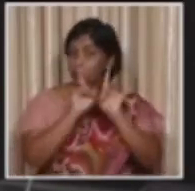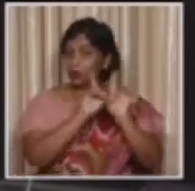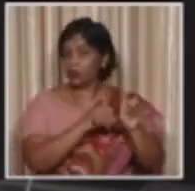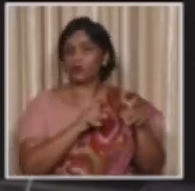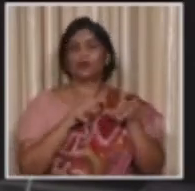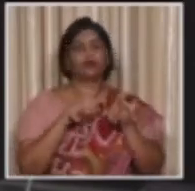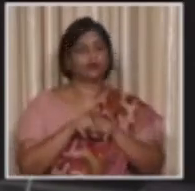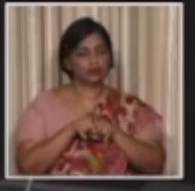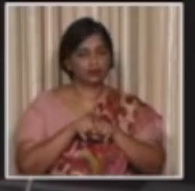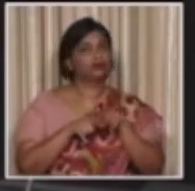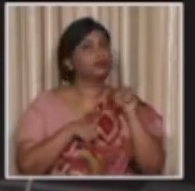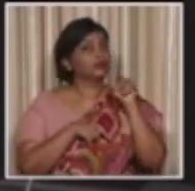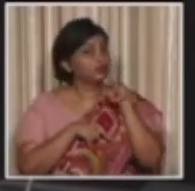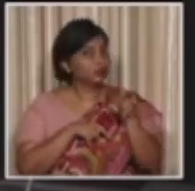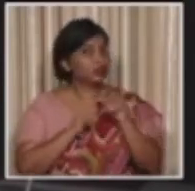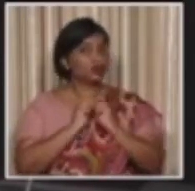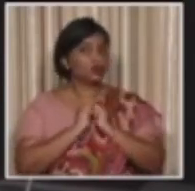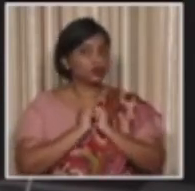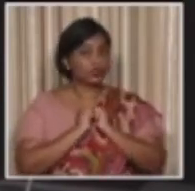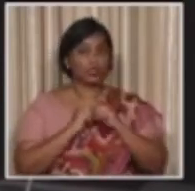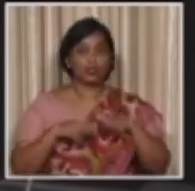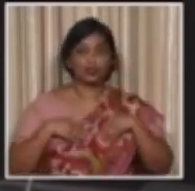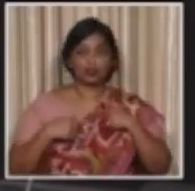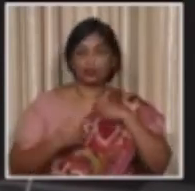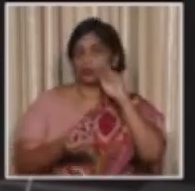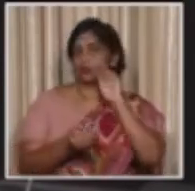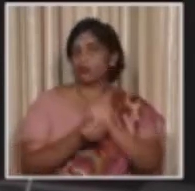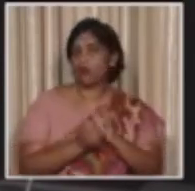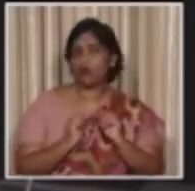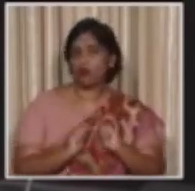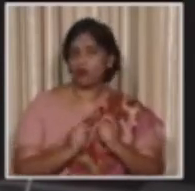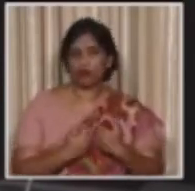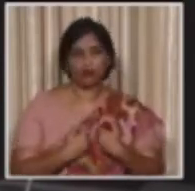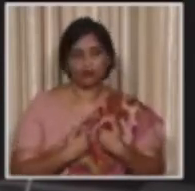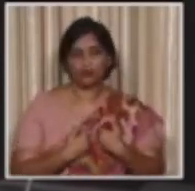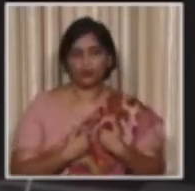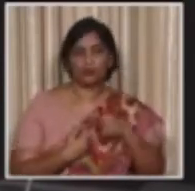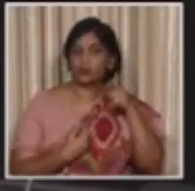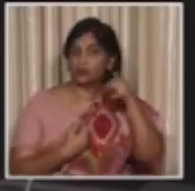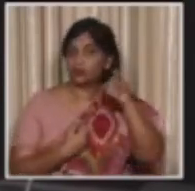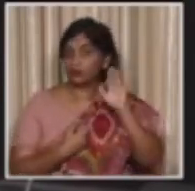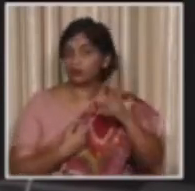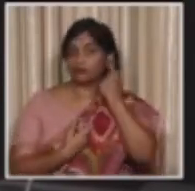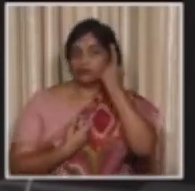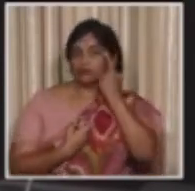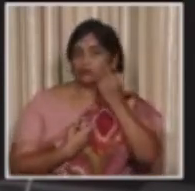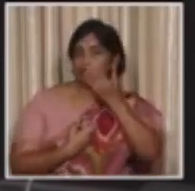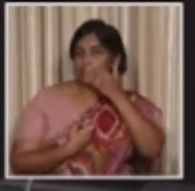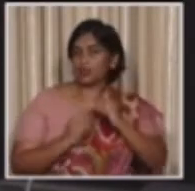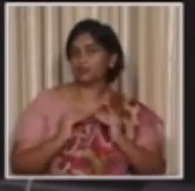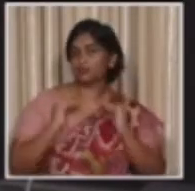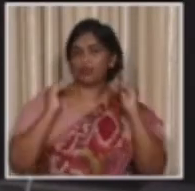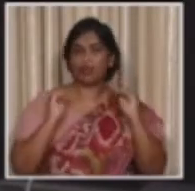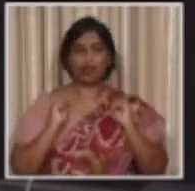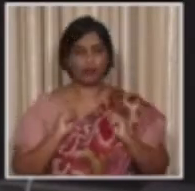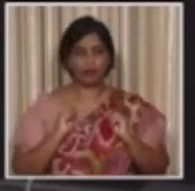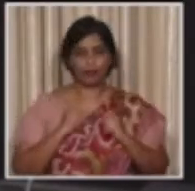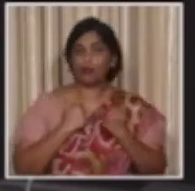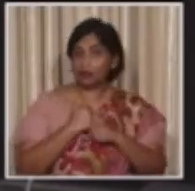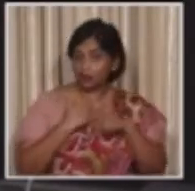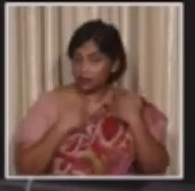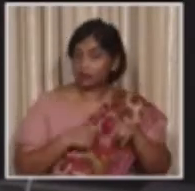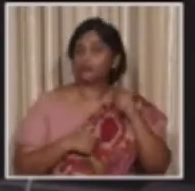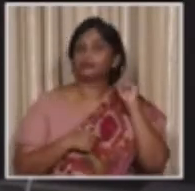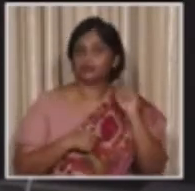ක්ෂේත්‍රවල එයාගේ වෘත්තීය සෞඛ්‍ය ආරක්ෂාව මොකද්ද වෙන්න ඕනි, ඒ අයගේ නිපුණතා මට්ටම මොකද්ද වෙන්න ඕනි කියලා හදලා